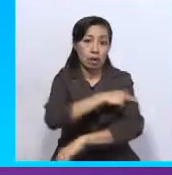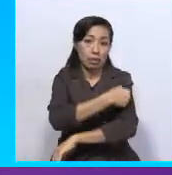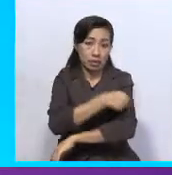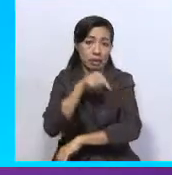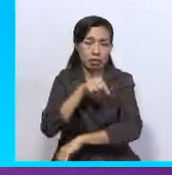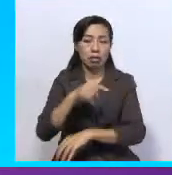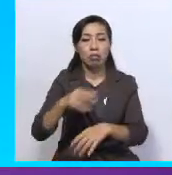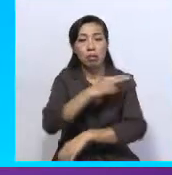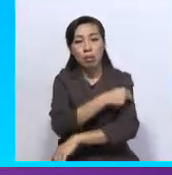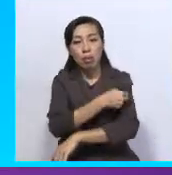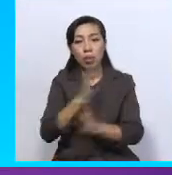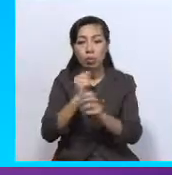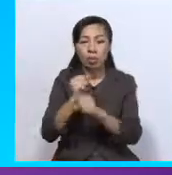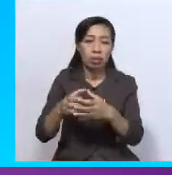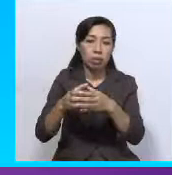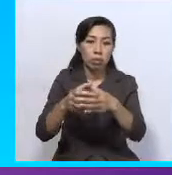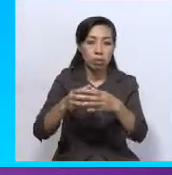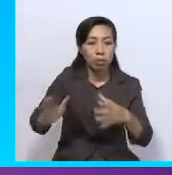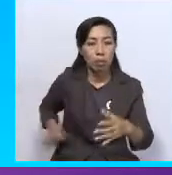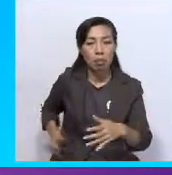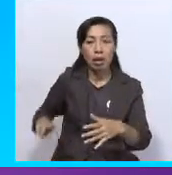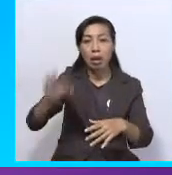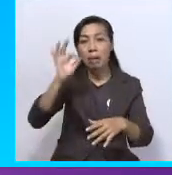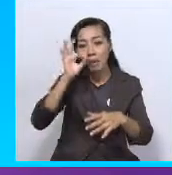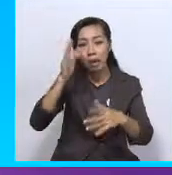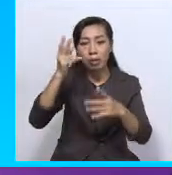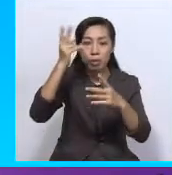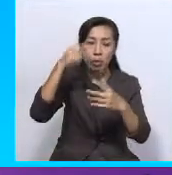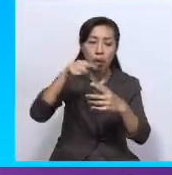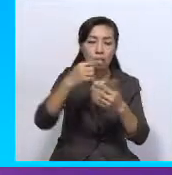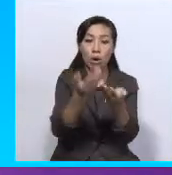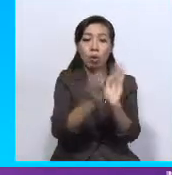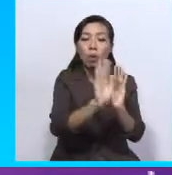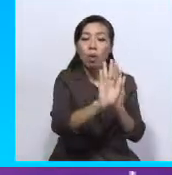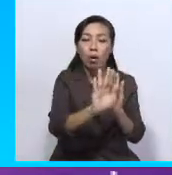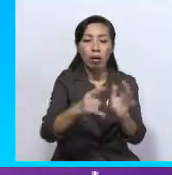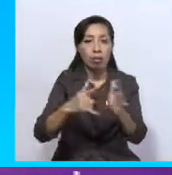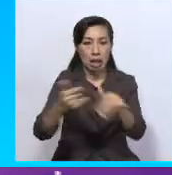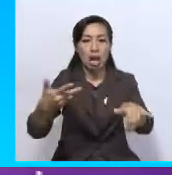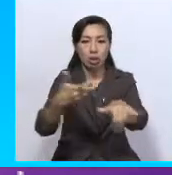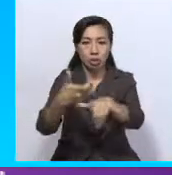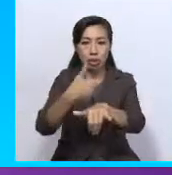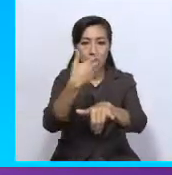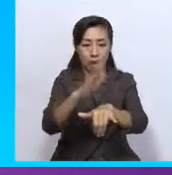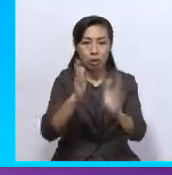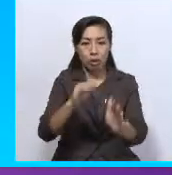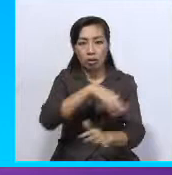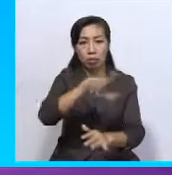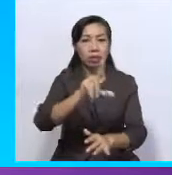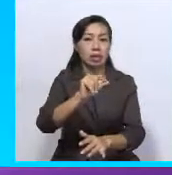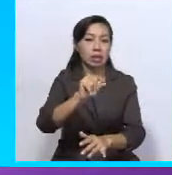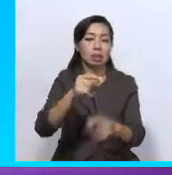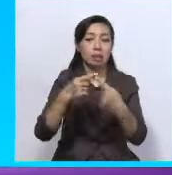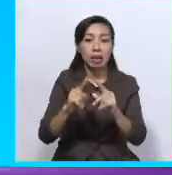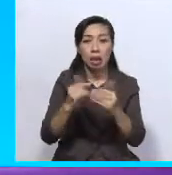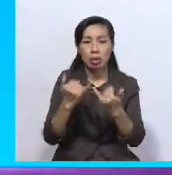จ้าหน้าที่ออกฉีดวัคซีนป้องกันโรคพิษสุนัขบ้าให้แก่สมาชิกในครอบครัวและผู้ใกล้ชิดของผู้เสียชีวิตไปแล้ว20คนนะคะ